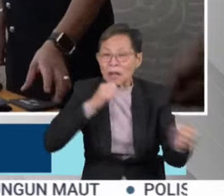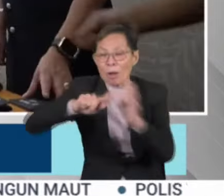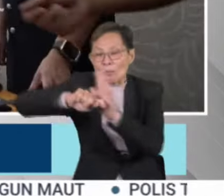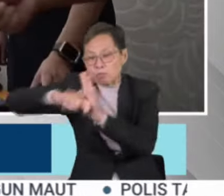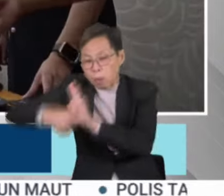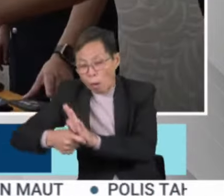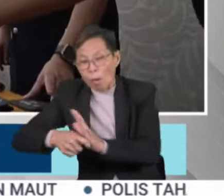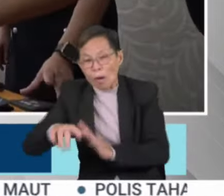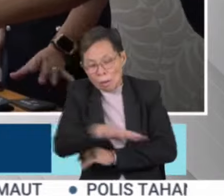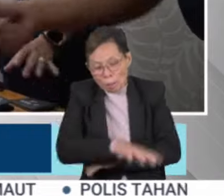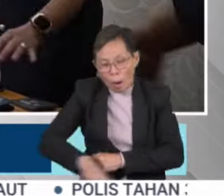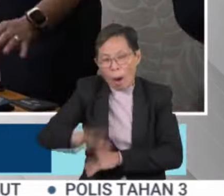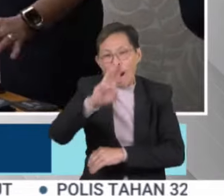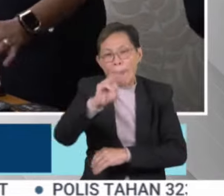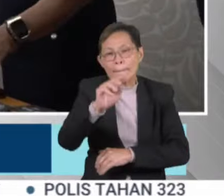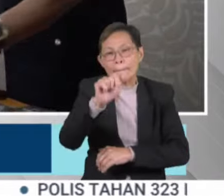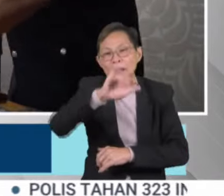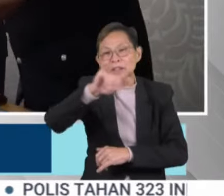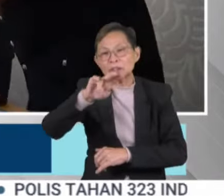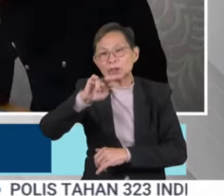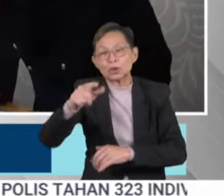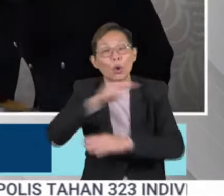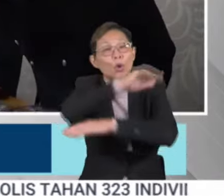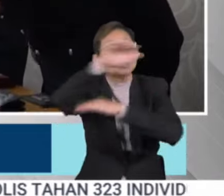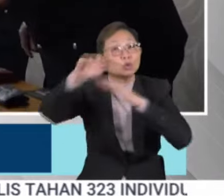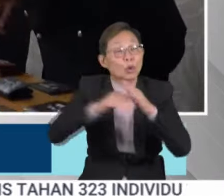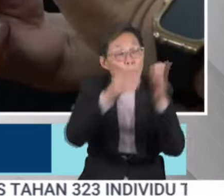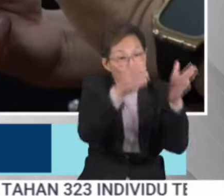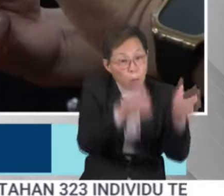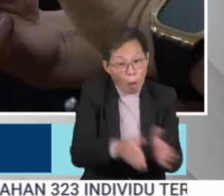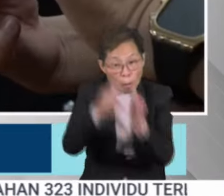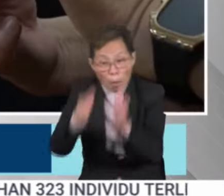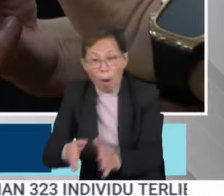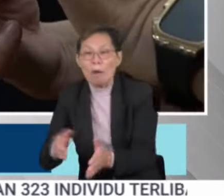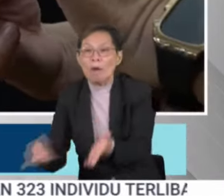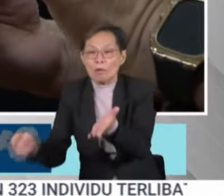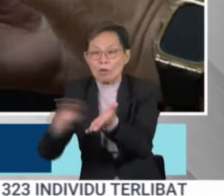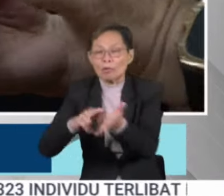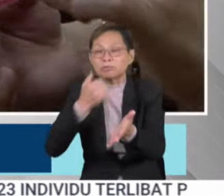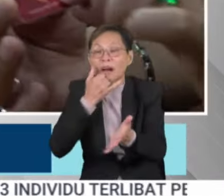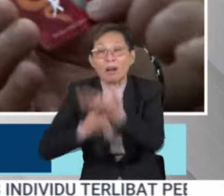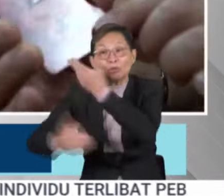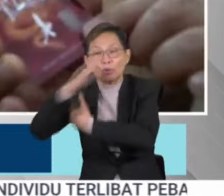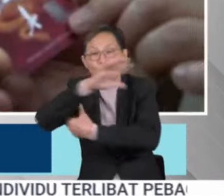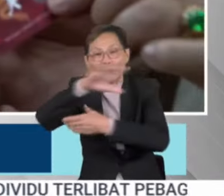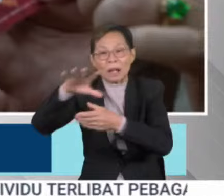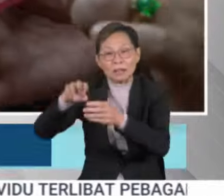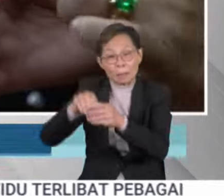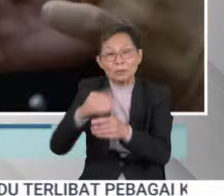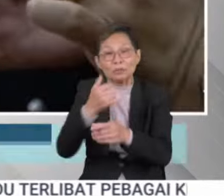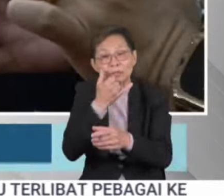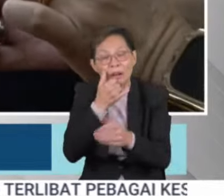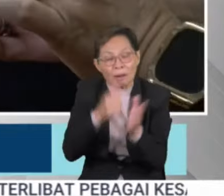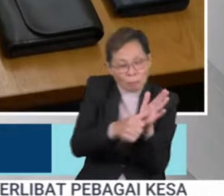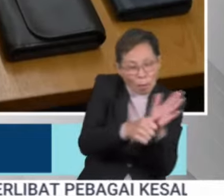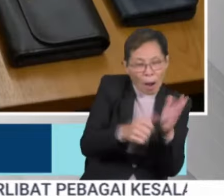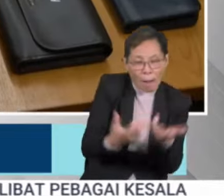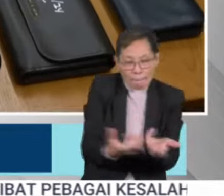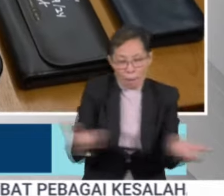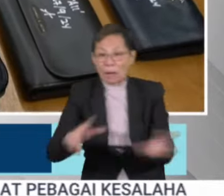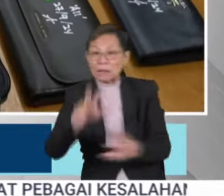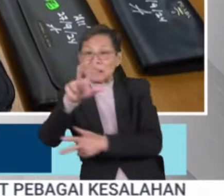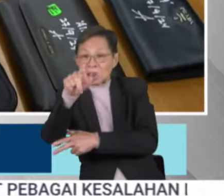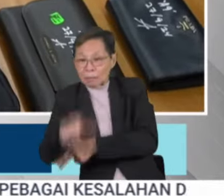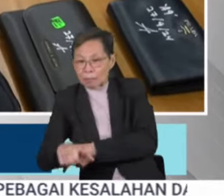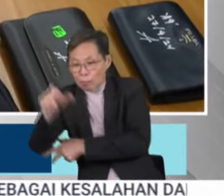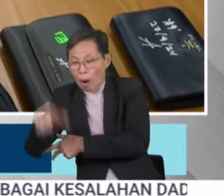berkunci sekitar Manjung. Semua suspek mempunyai beberapa rekod kesalahan lampau termasuk dadah. Dalam kes berasingan, tiga